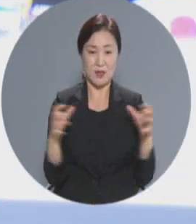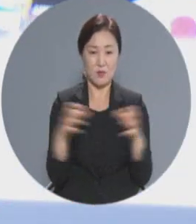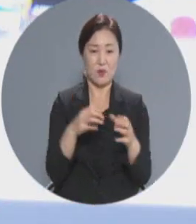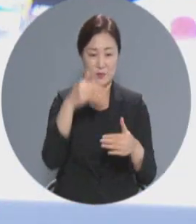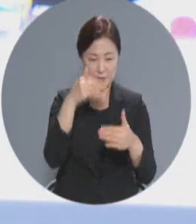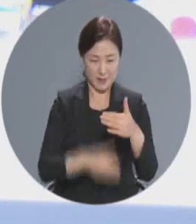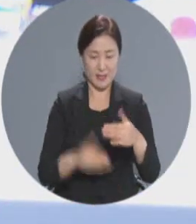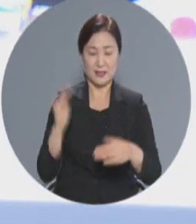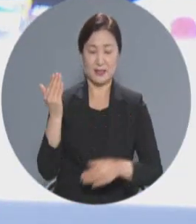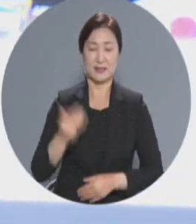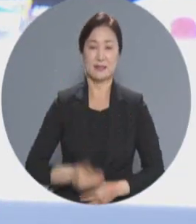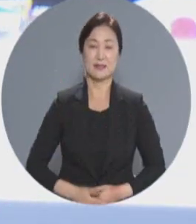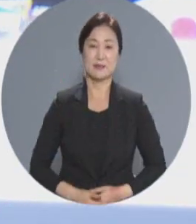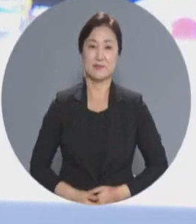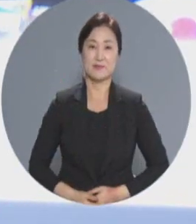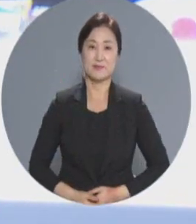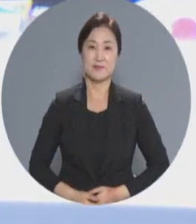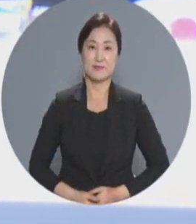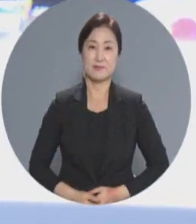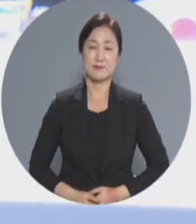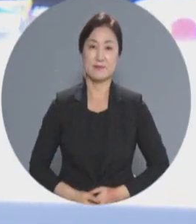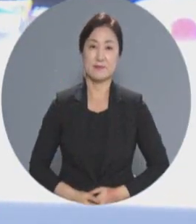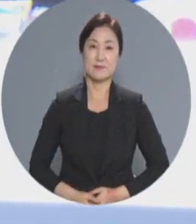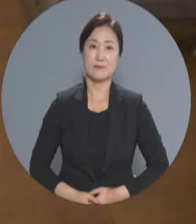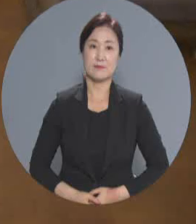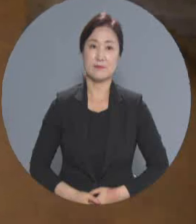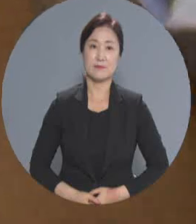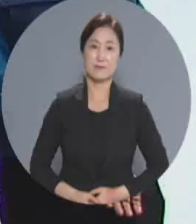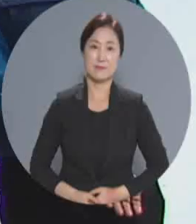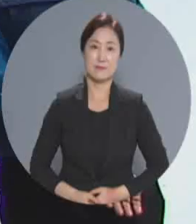포함하지 않는다고 밝혔습니다.